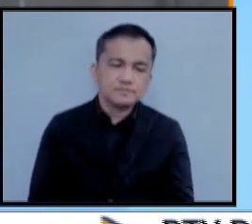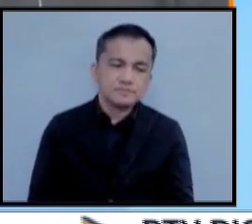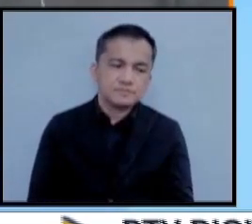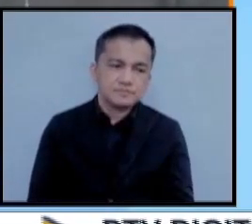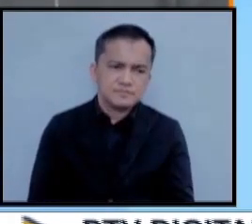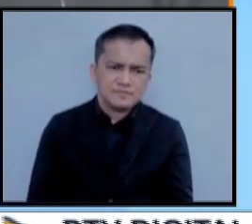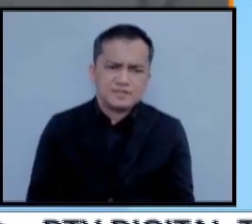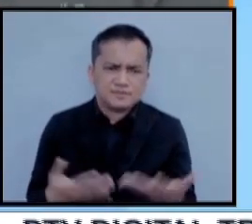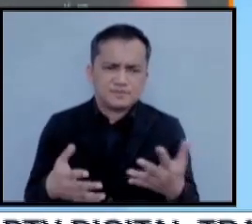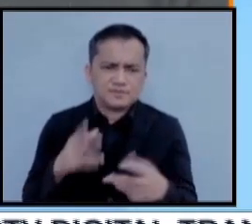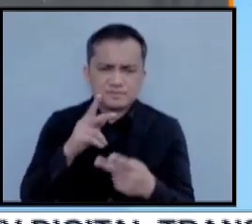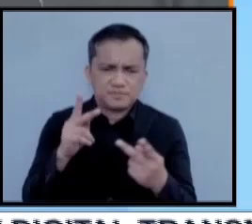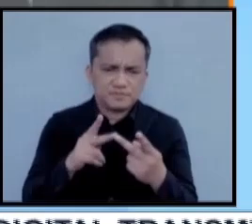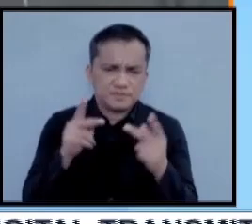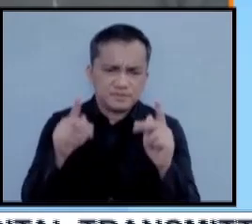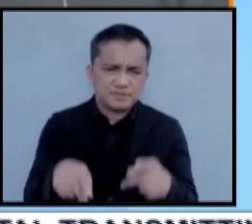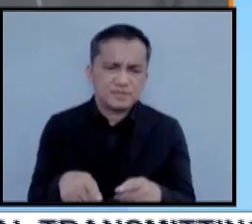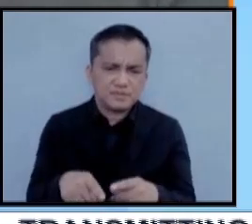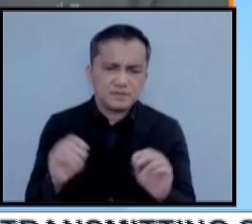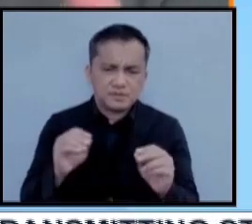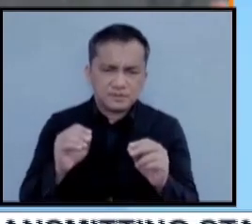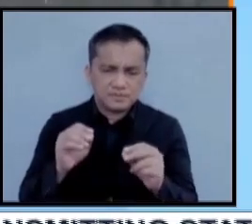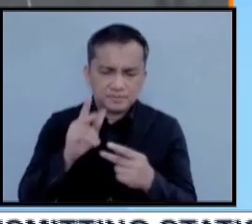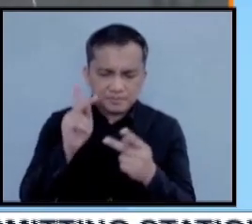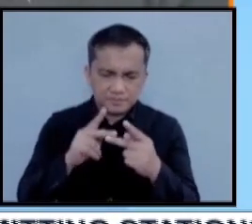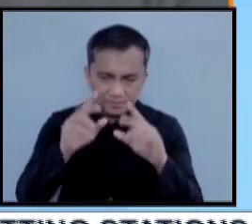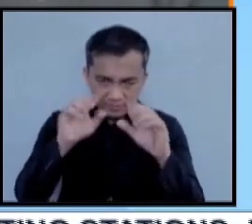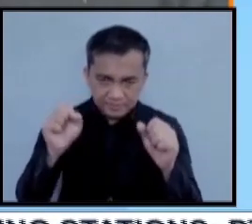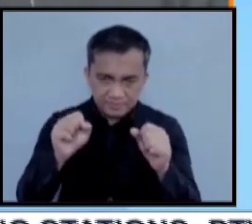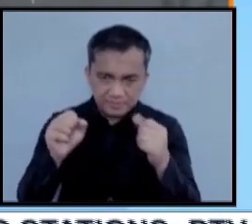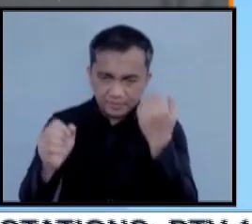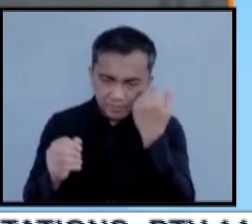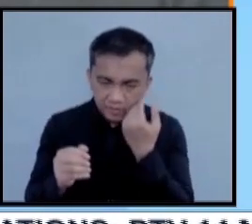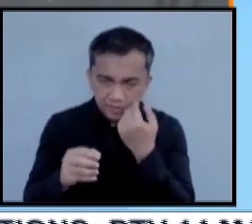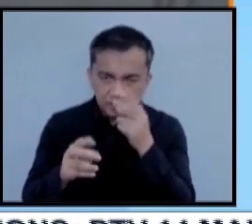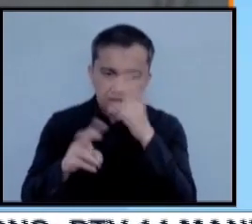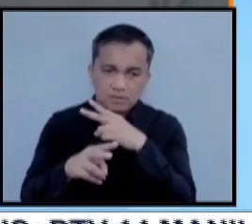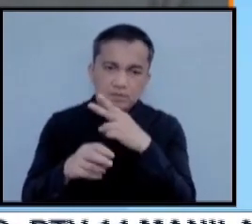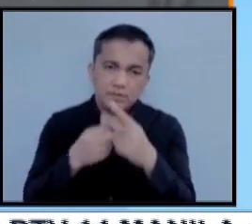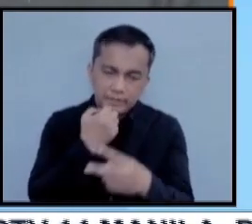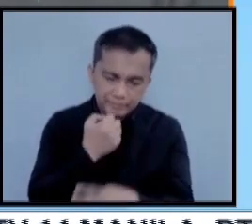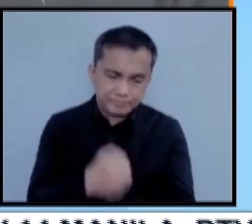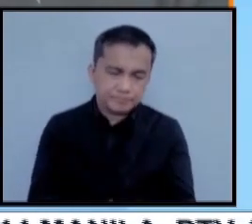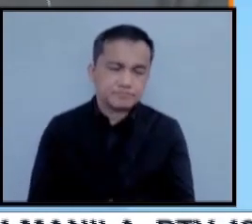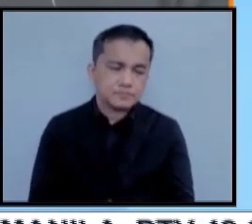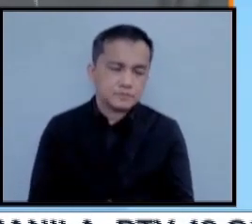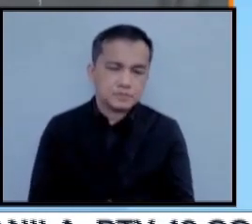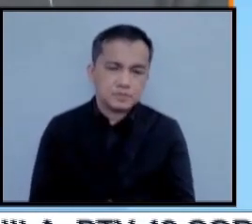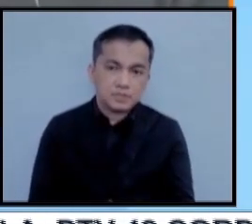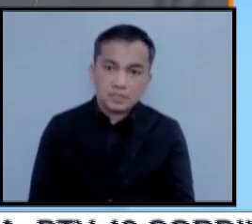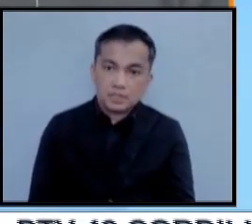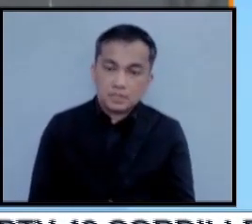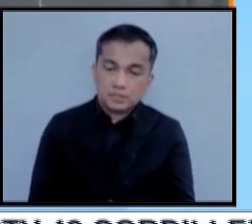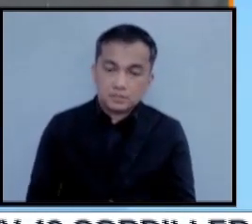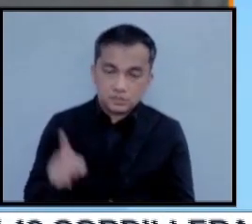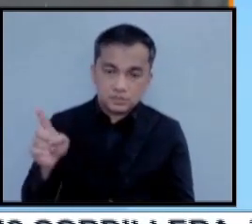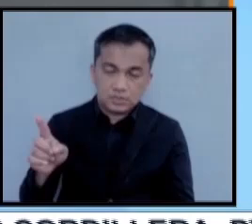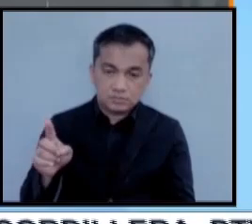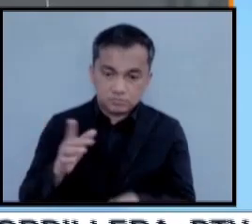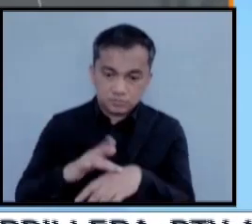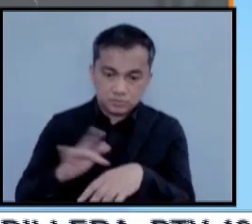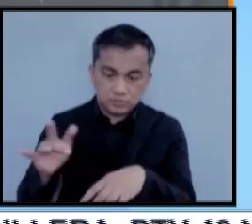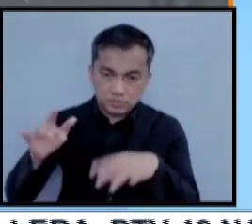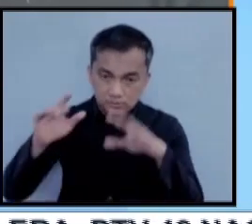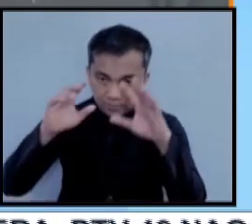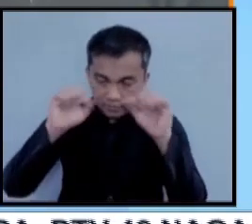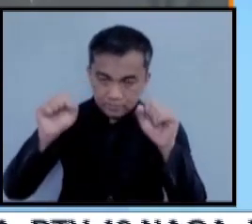wala namang perpektong tao Walang perpektong presidente may mga pagkukulang may pagkakamali pero sa mga pagkakataong siya ay kumikinang bilang